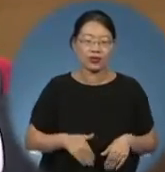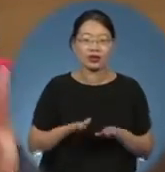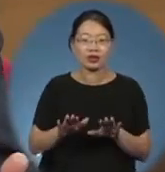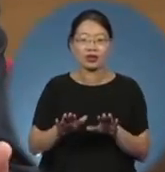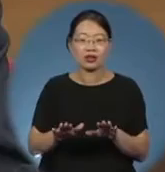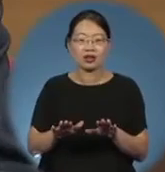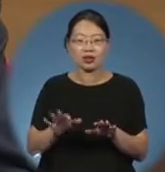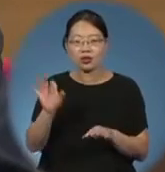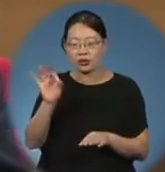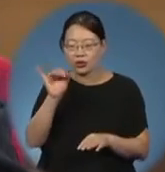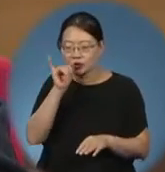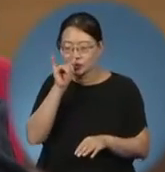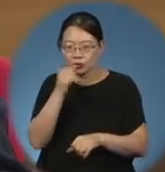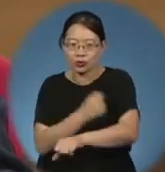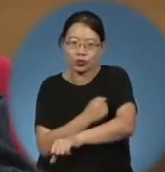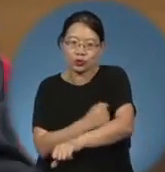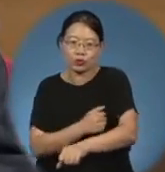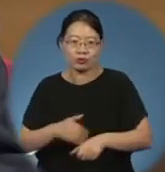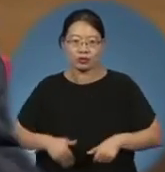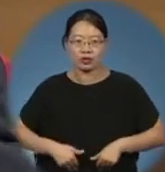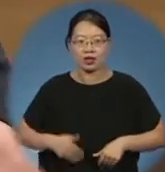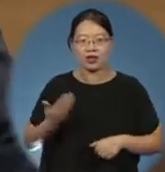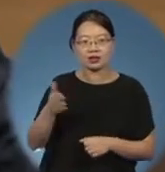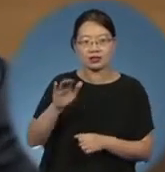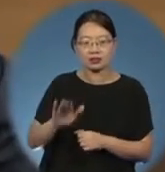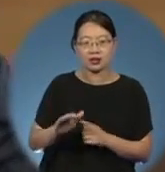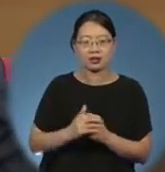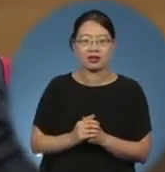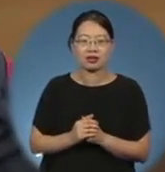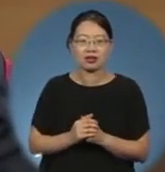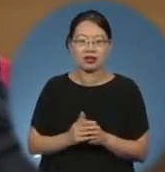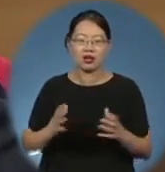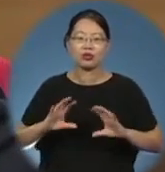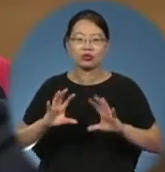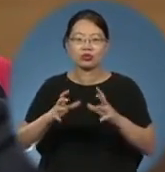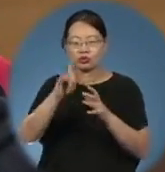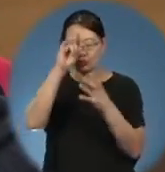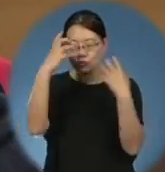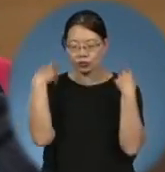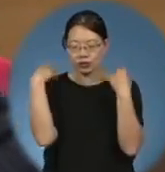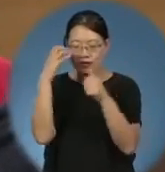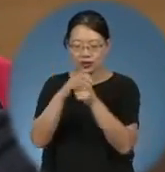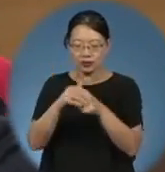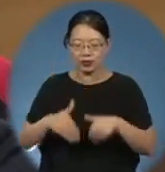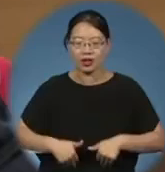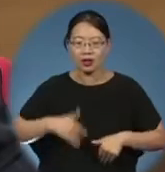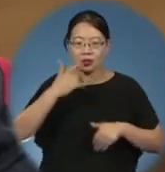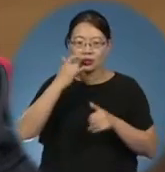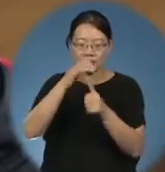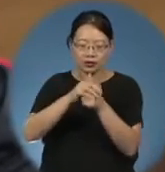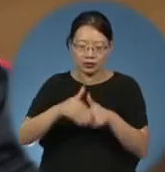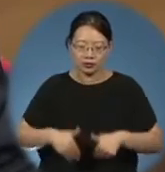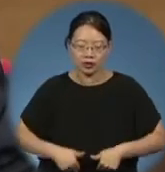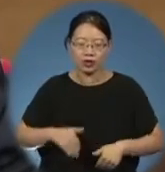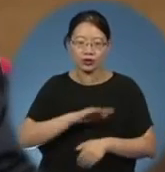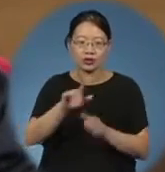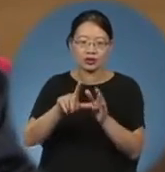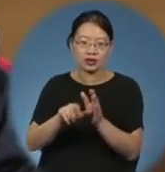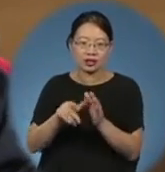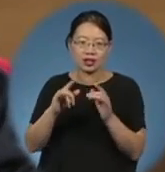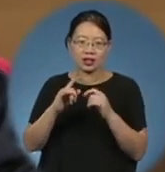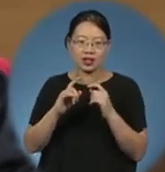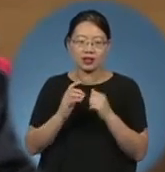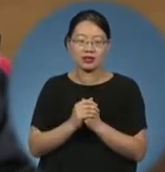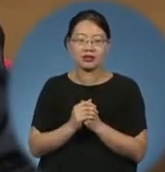돈이 들고 노력이 둡니다 그래도 어떤 국가가 해야 된다 또 부모가 해야 된다 놀이 시대의 전